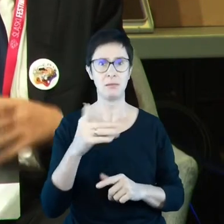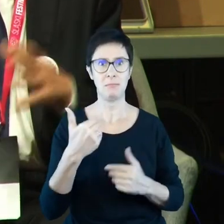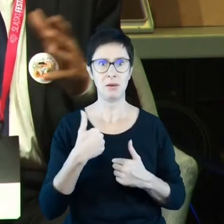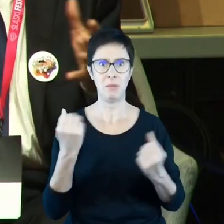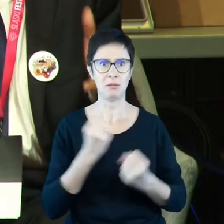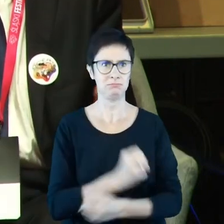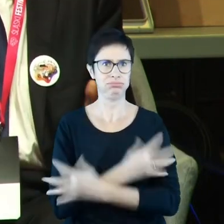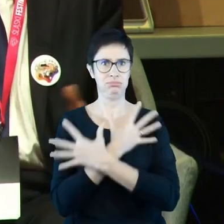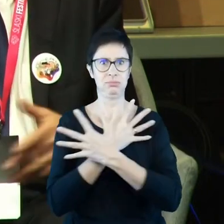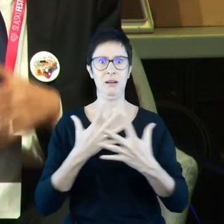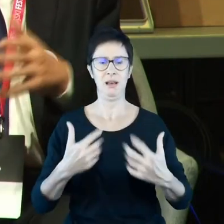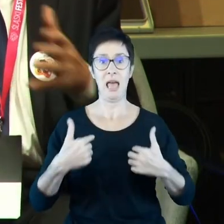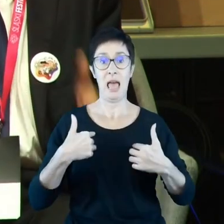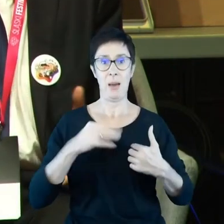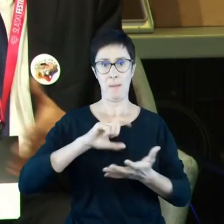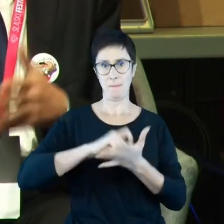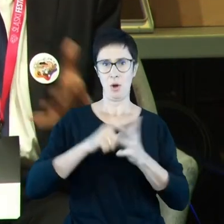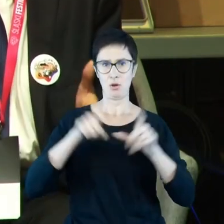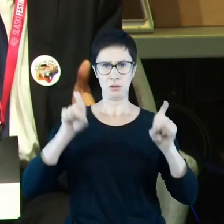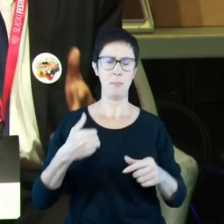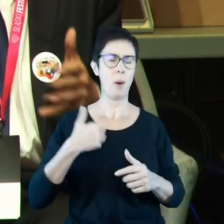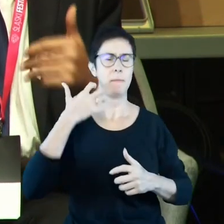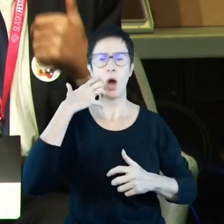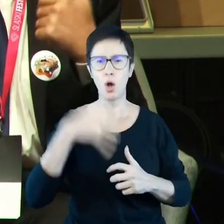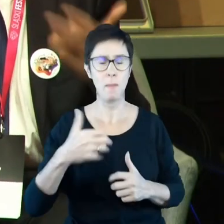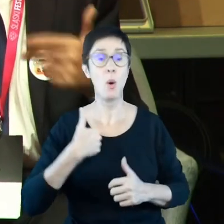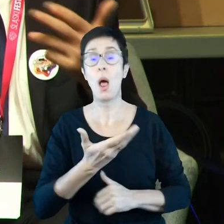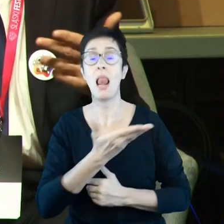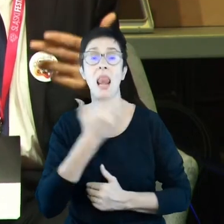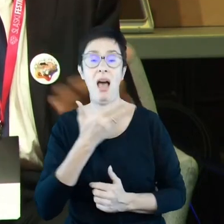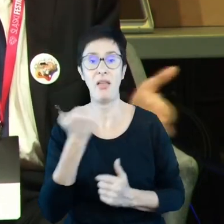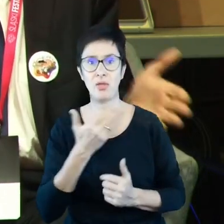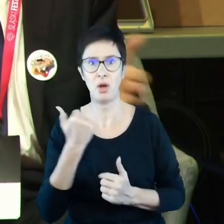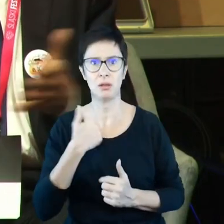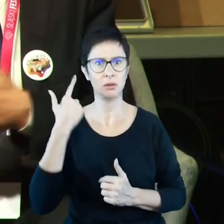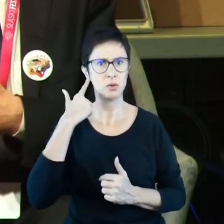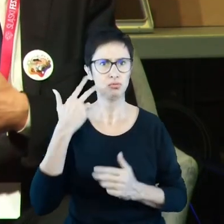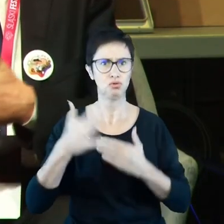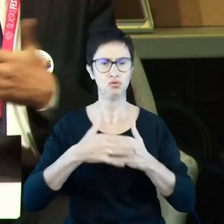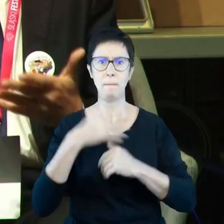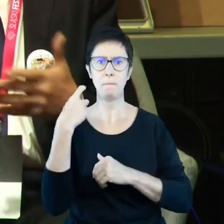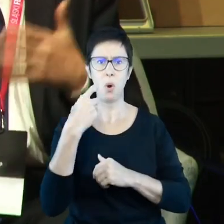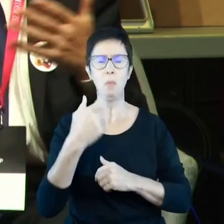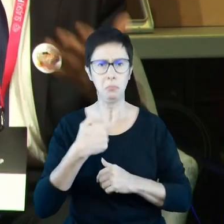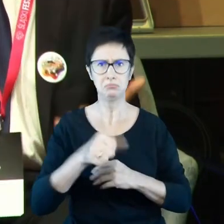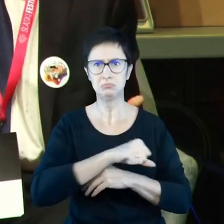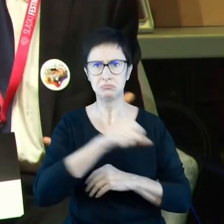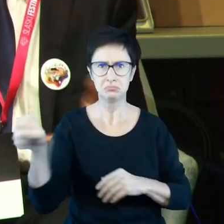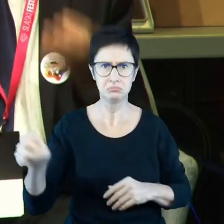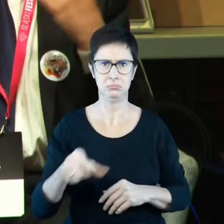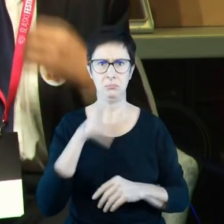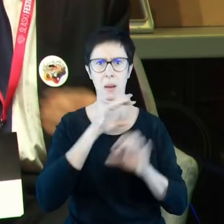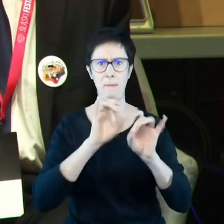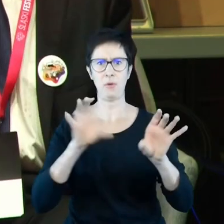wstrząsająca, ponieważ siedziałem w swoim gabinecie, było bardzo gorąco, było lato. Nagle słyszę pukanie do drzwi i otwieram drzwi gabinetu i wchodzi pan profesor